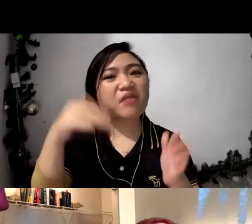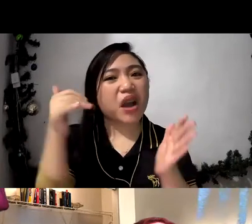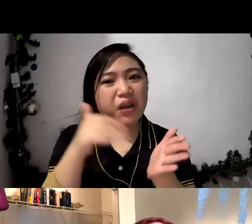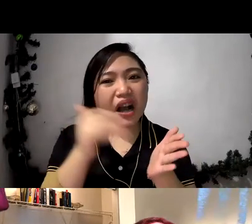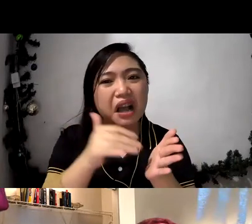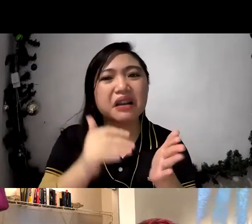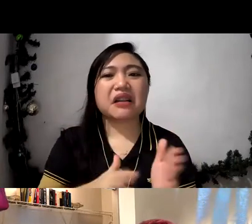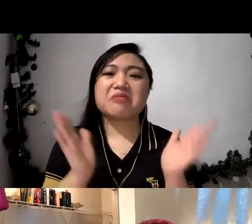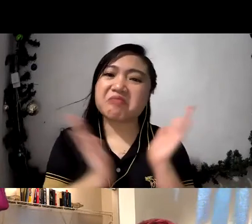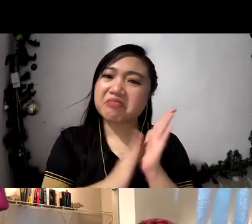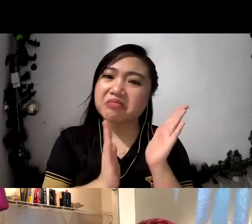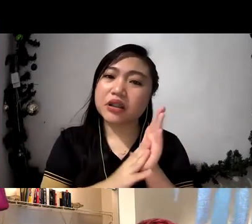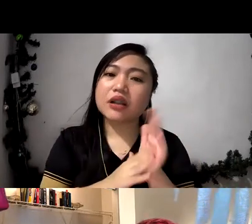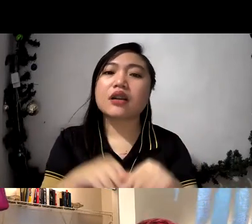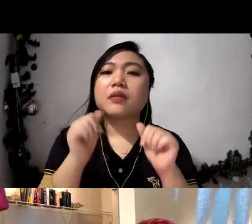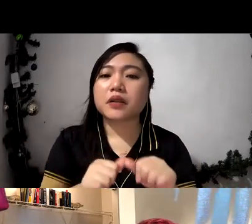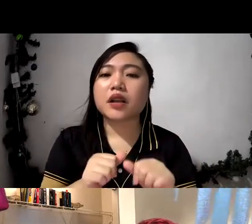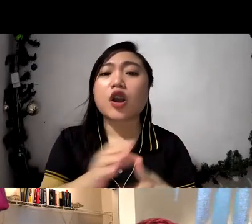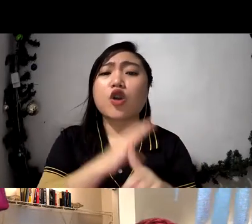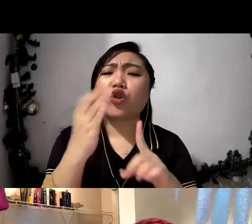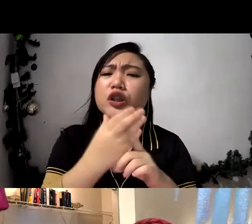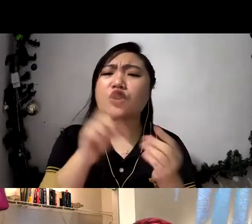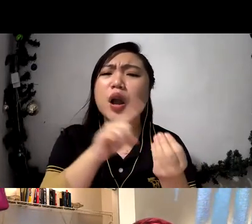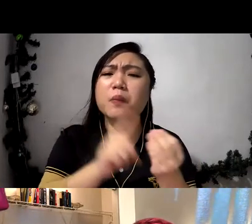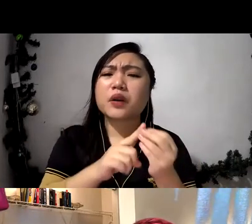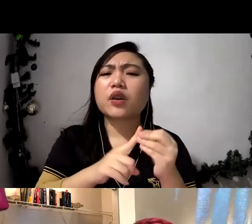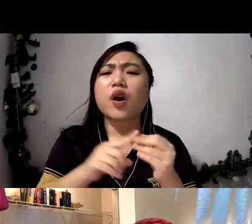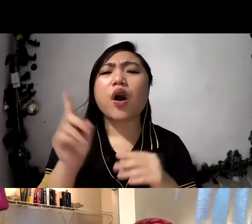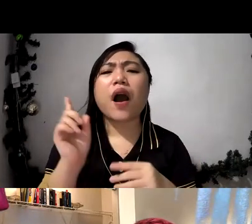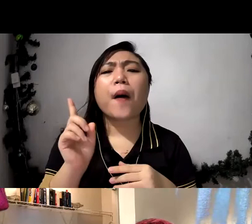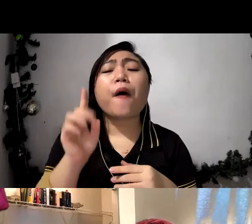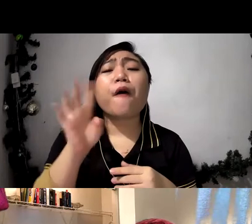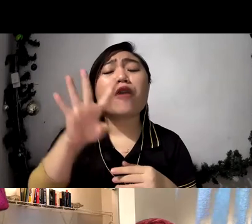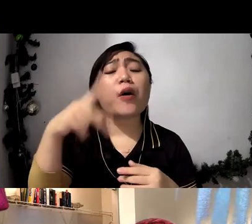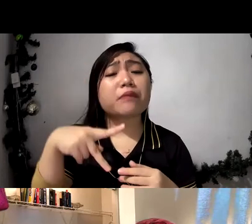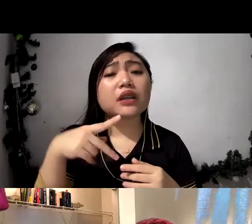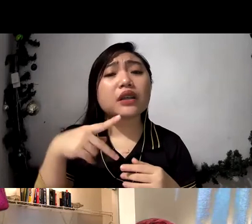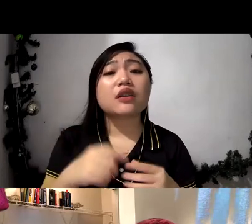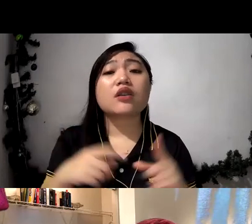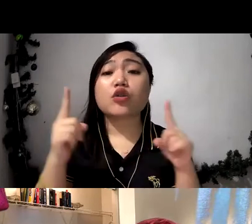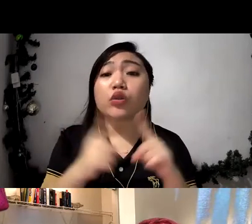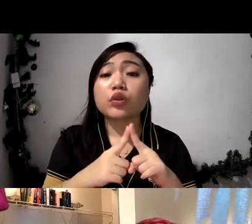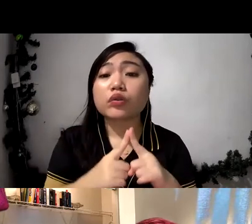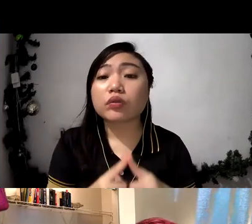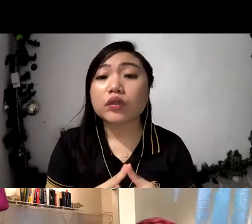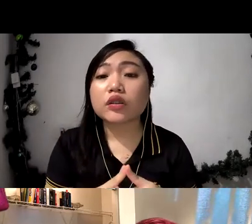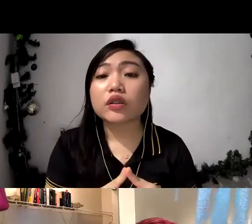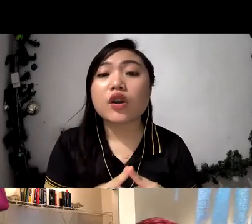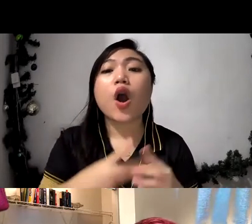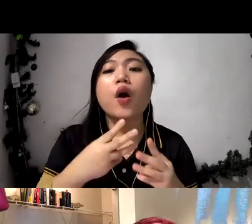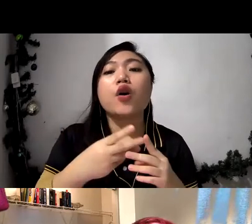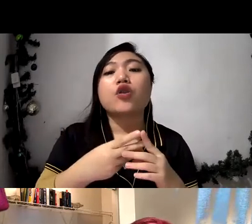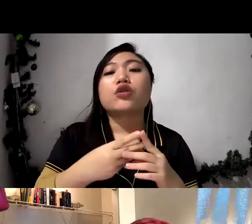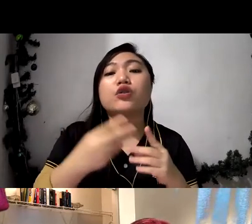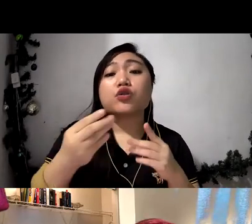sinet nila sa Pantawid Pamilya Pilipino Program in order to to manage, no, the gap